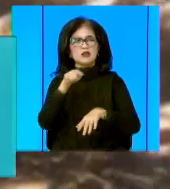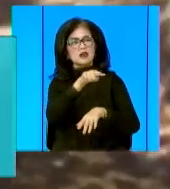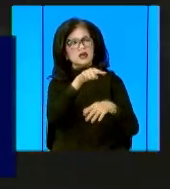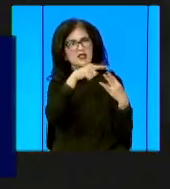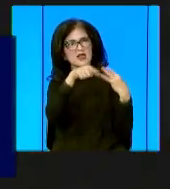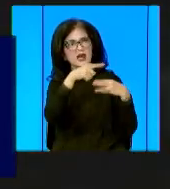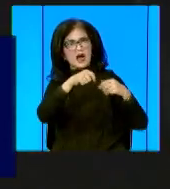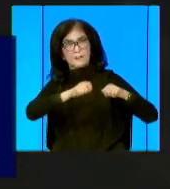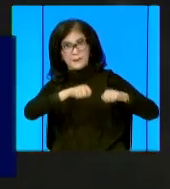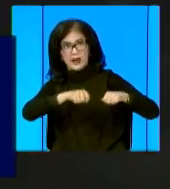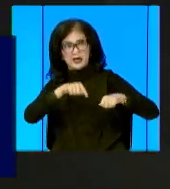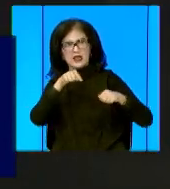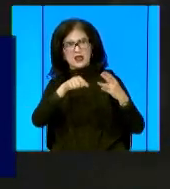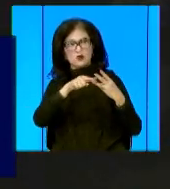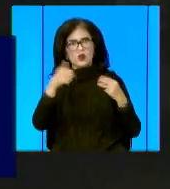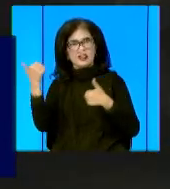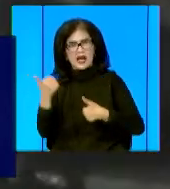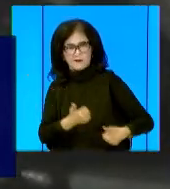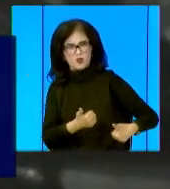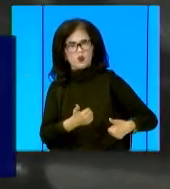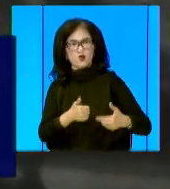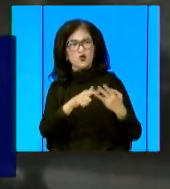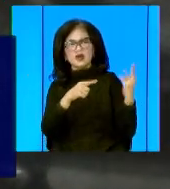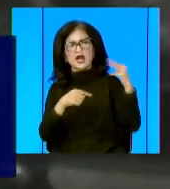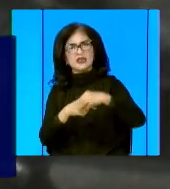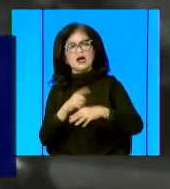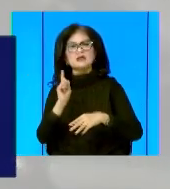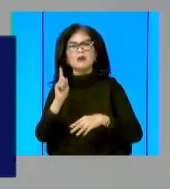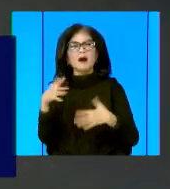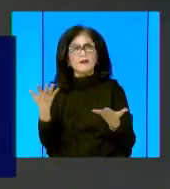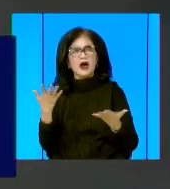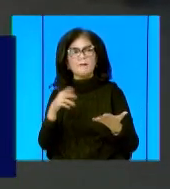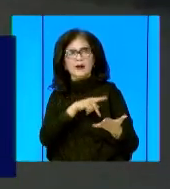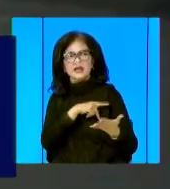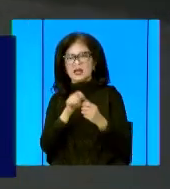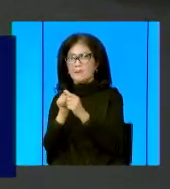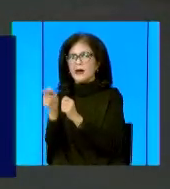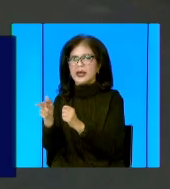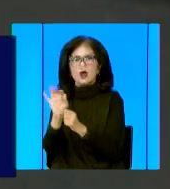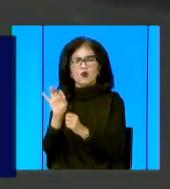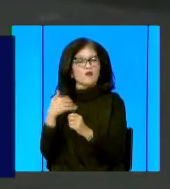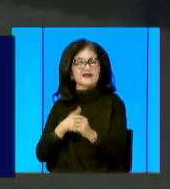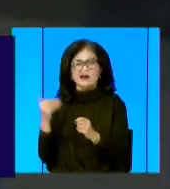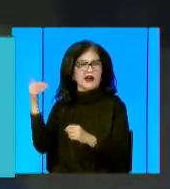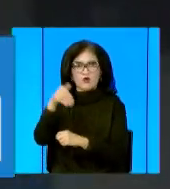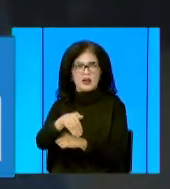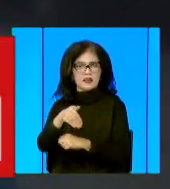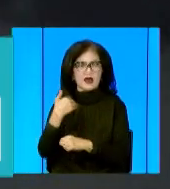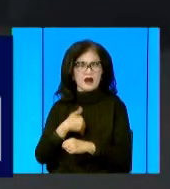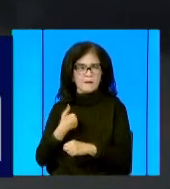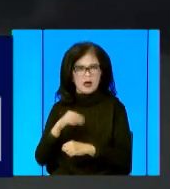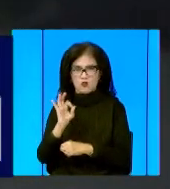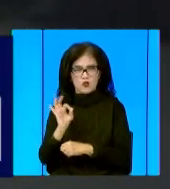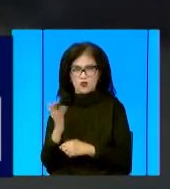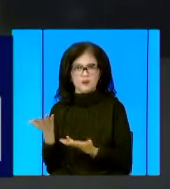koplo yang menjadi bintang tamu karena penyelenggara belum menyelesaikan pembayaran. Buyan Waton sama Endex itu kenapa bisa terjadi? Tadi dapat info